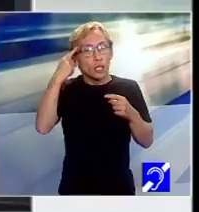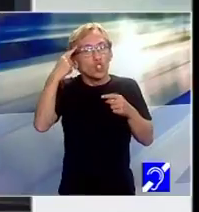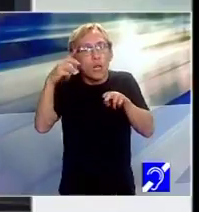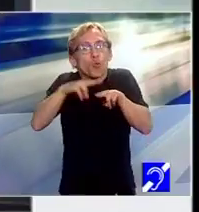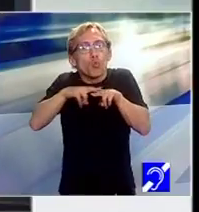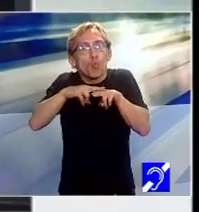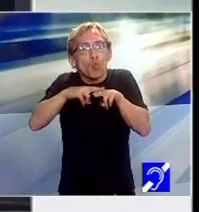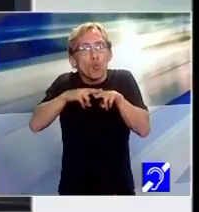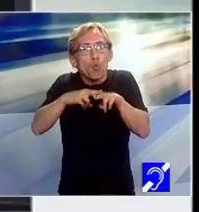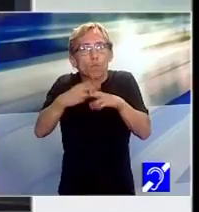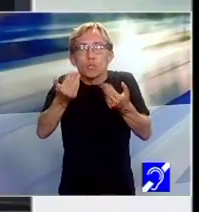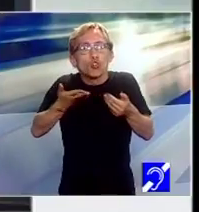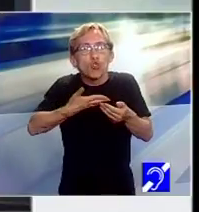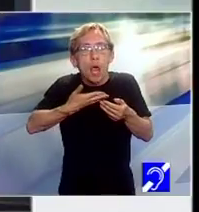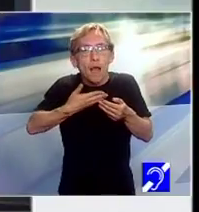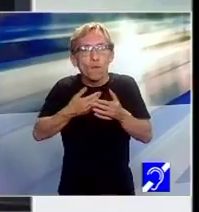știi cât să ceri.